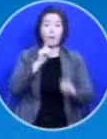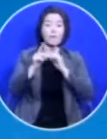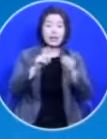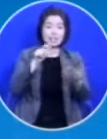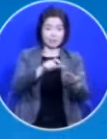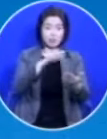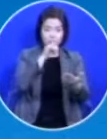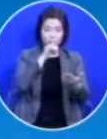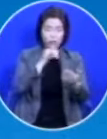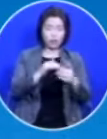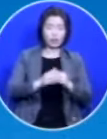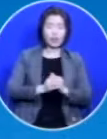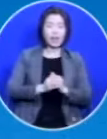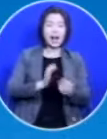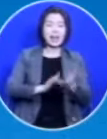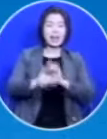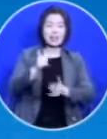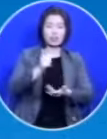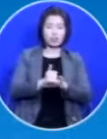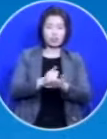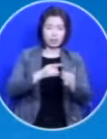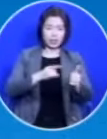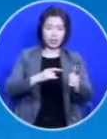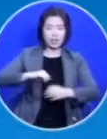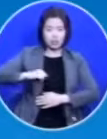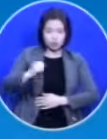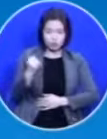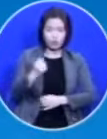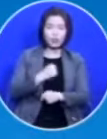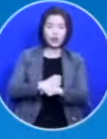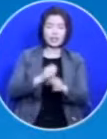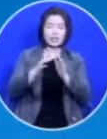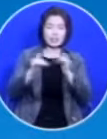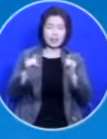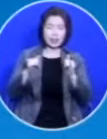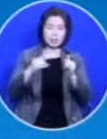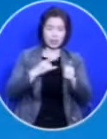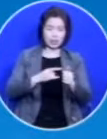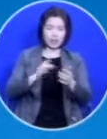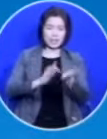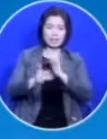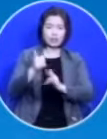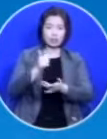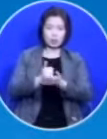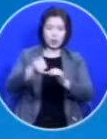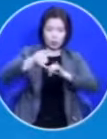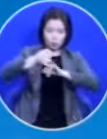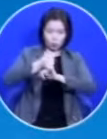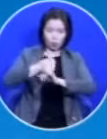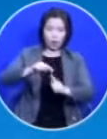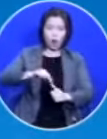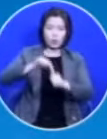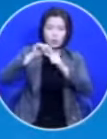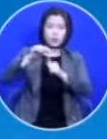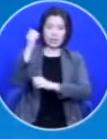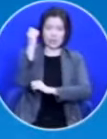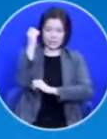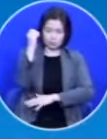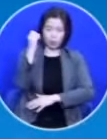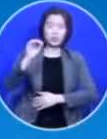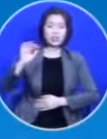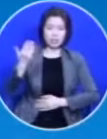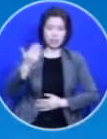말씀하셨습니다 아 예수님께 순종하는 사람에게 예수님은 반드시 구원의 근원이 되어